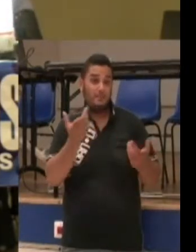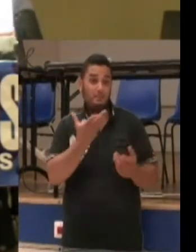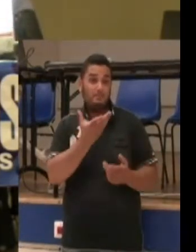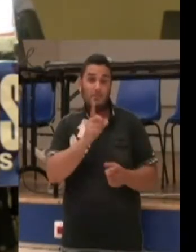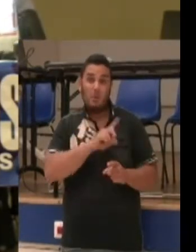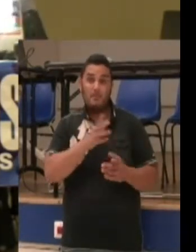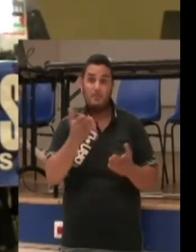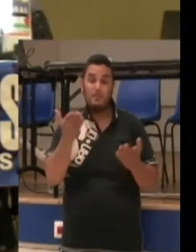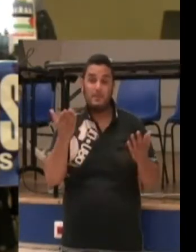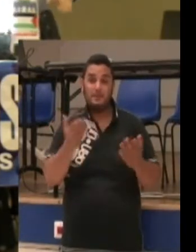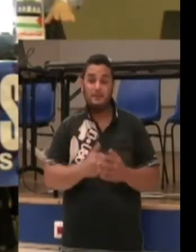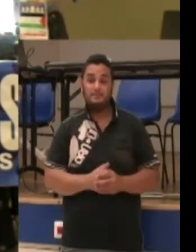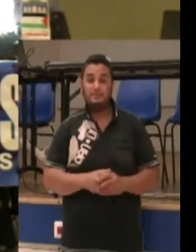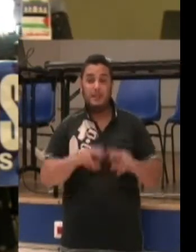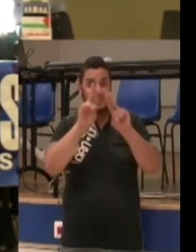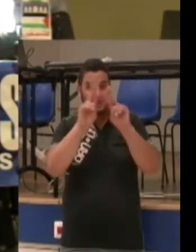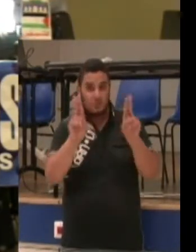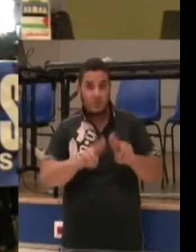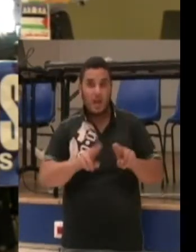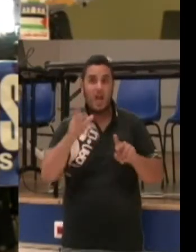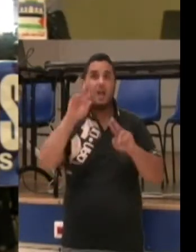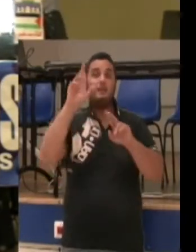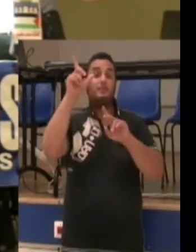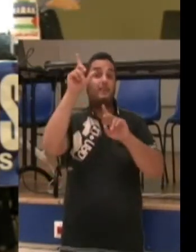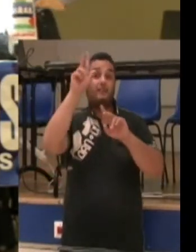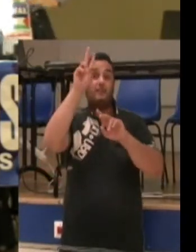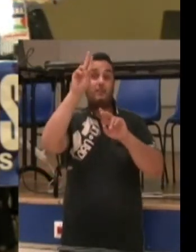justice nationale et internationale.